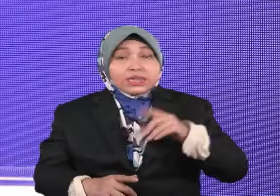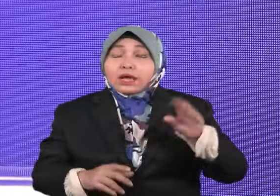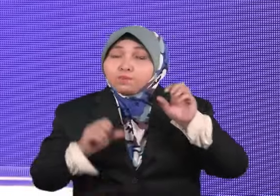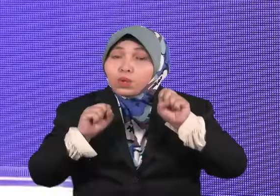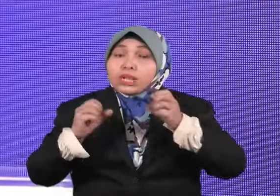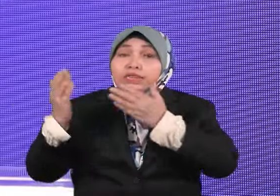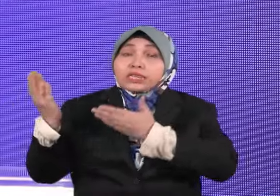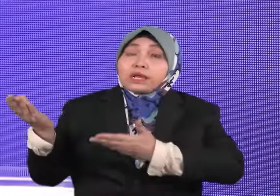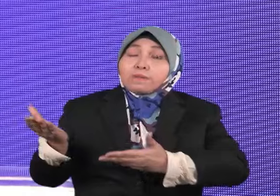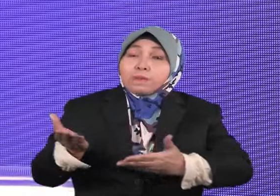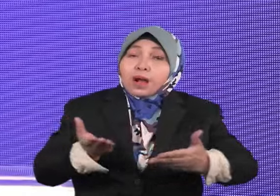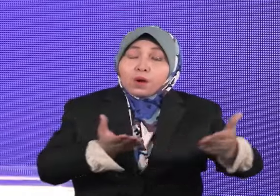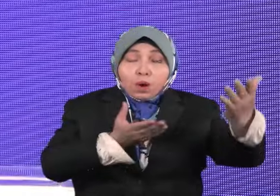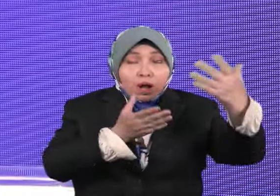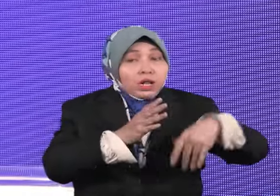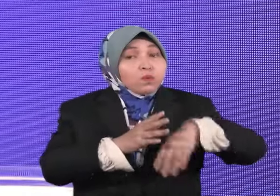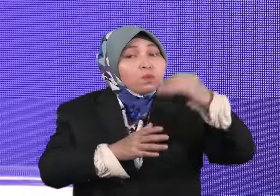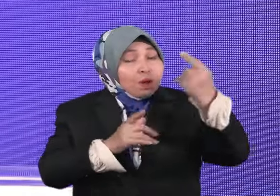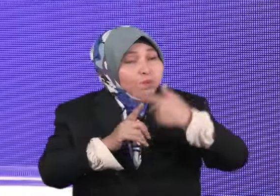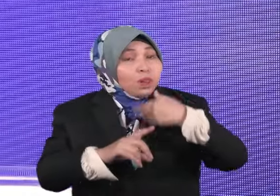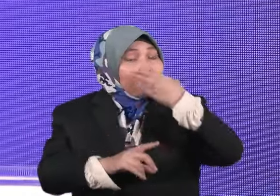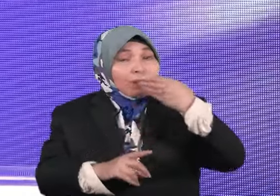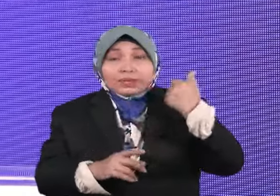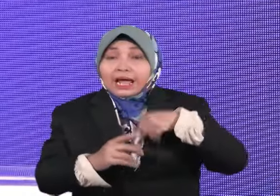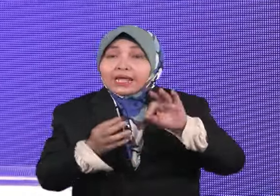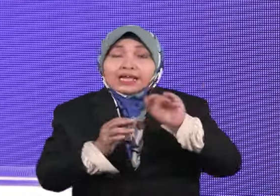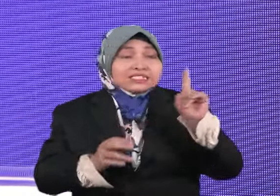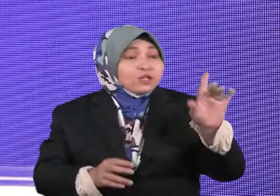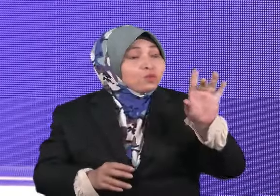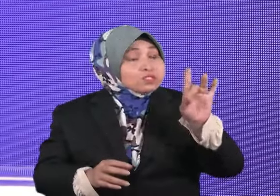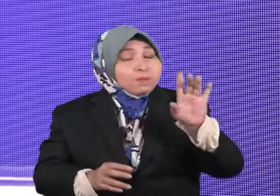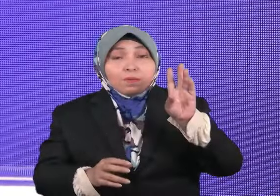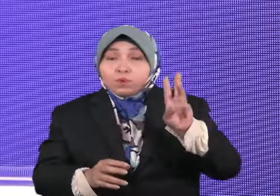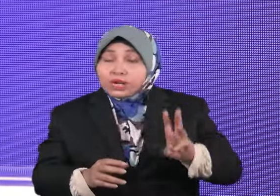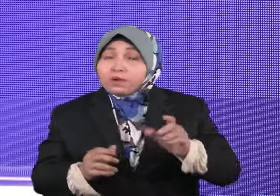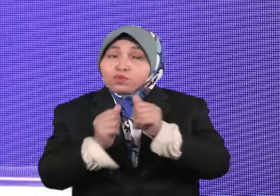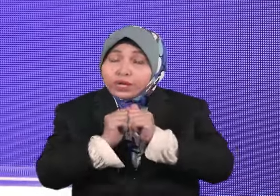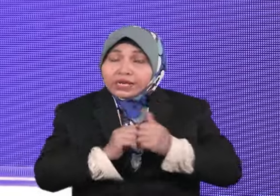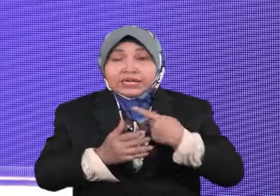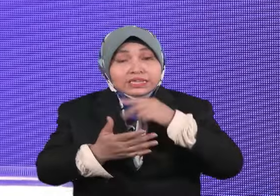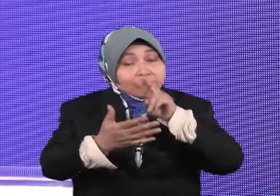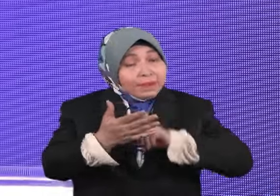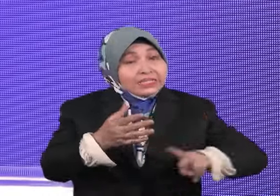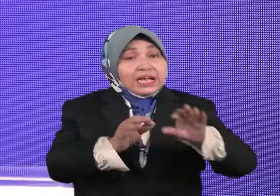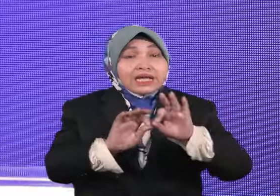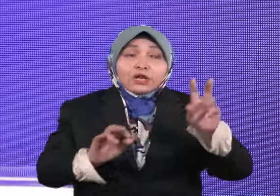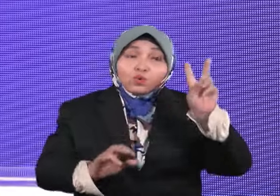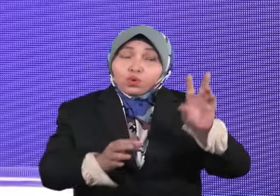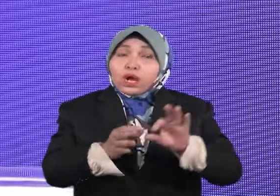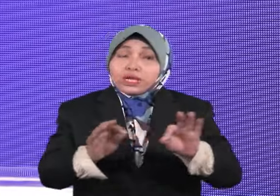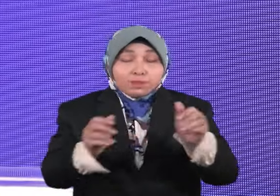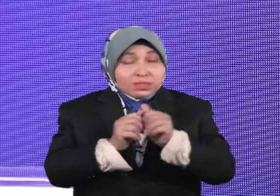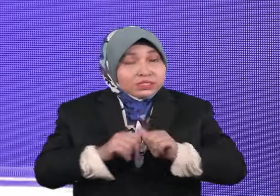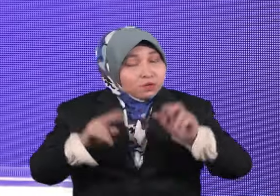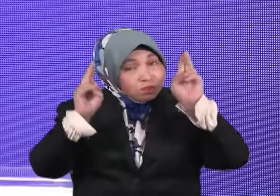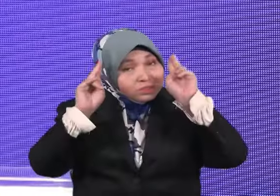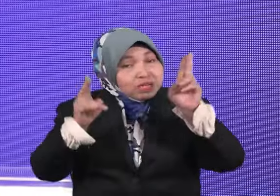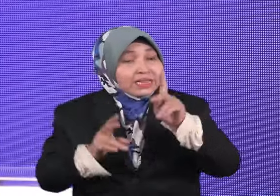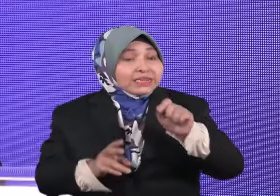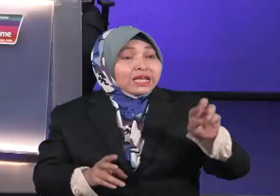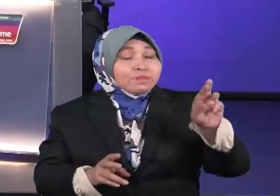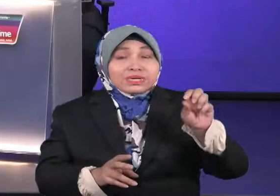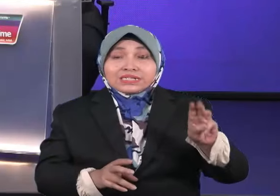dibawa keluar bulan Ramadan pada ayat 186. Mari sama-sama kita baca ayat ini, dua ayat bersama Al-Fadhil Ustaz Tirmizi